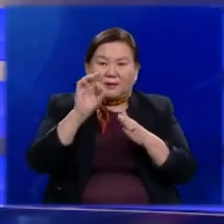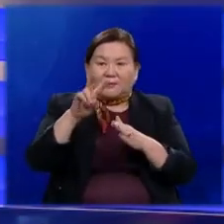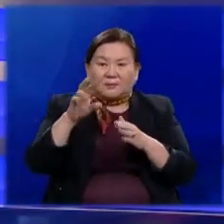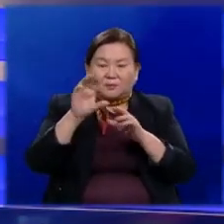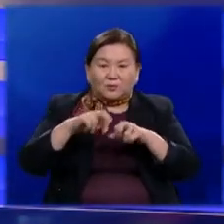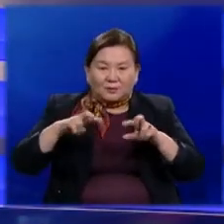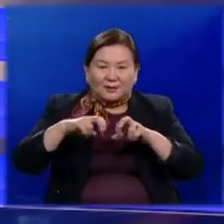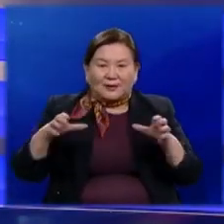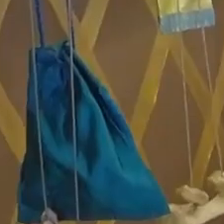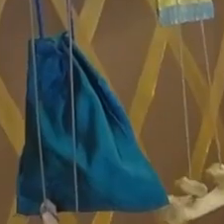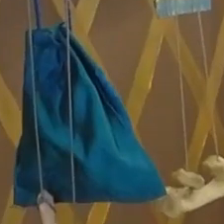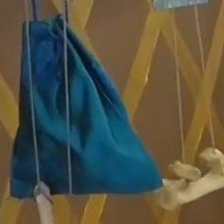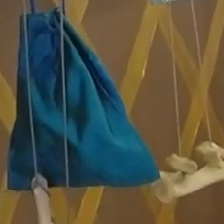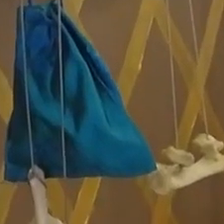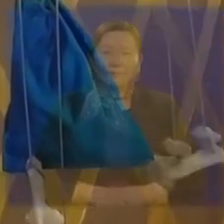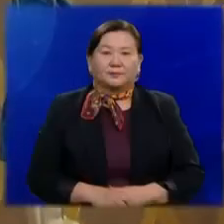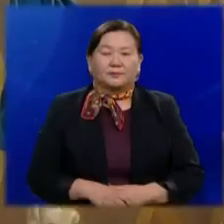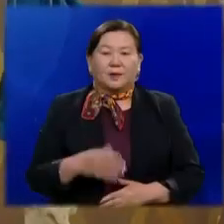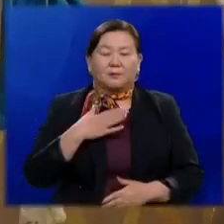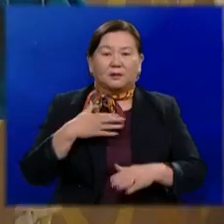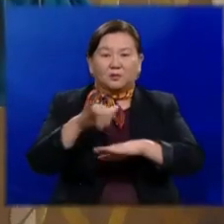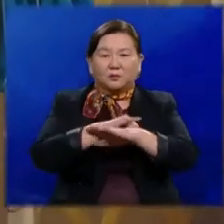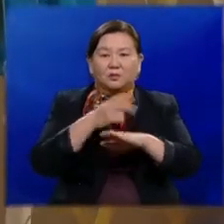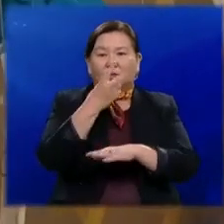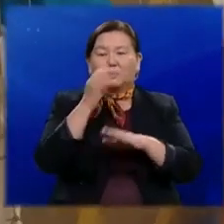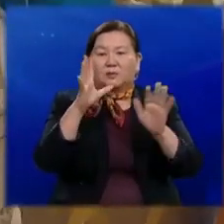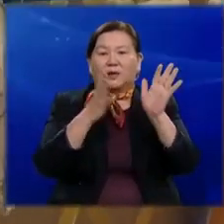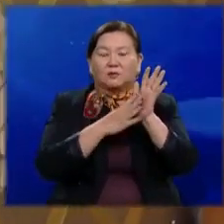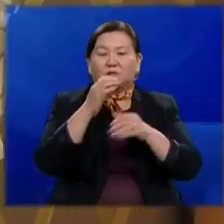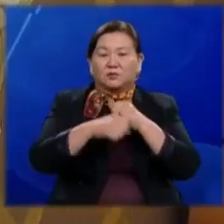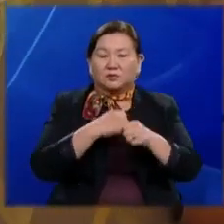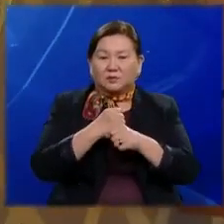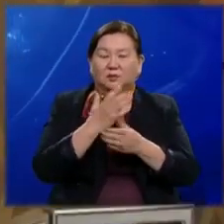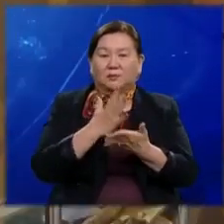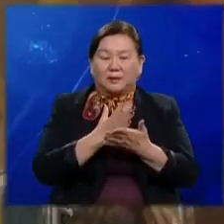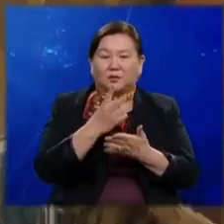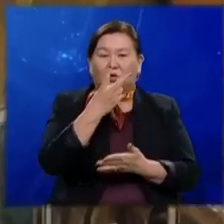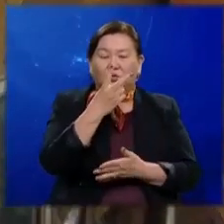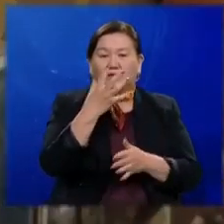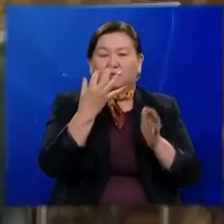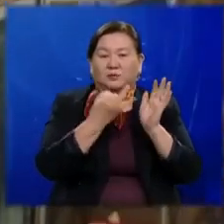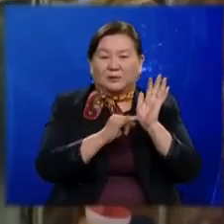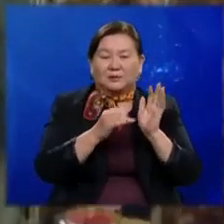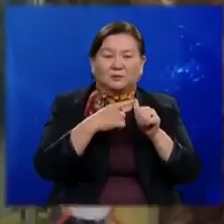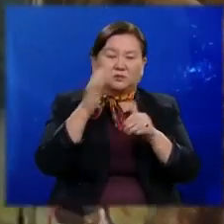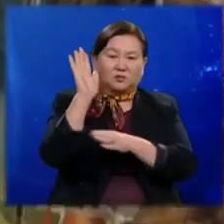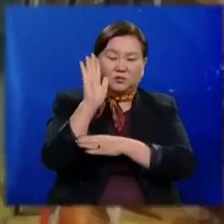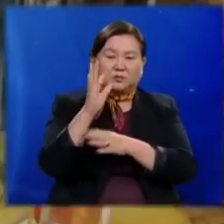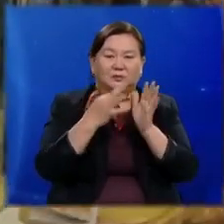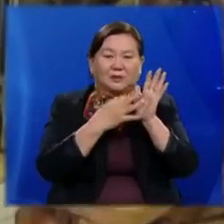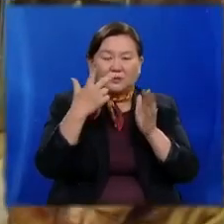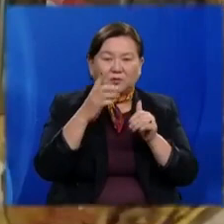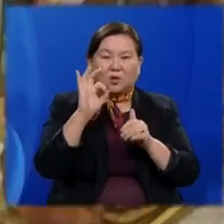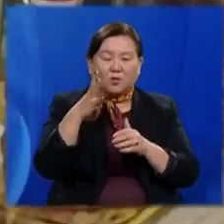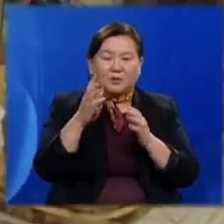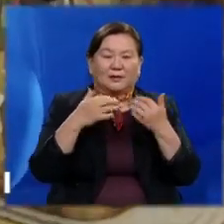ажиллаулж эхэлжээ. Манай улсад 2019 оны байдлаар 279 өвийг төлөөллийн жагсаалтад 83 өвийг